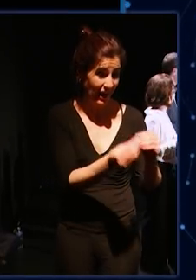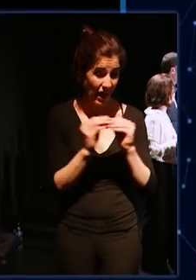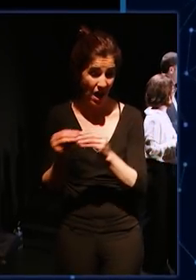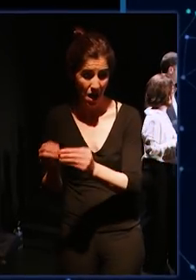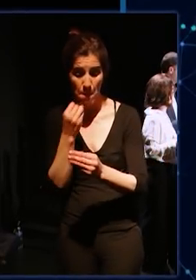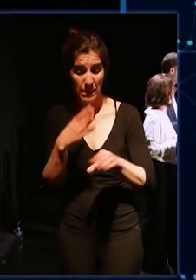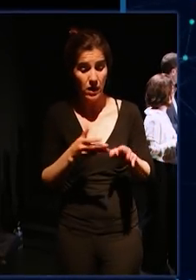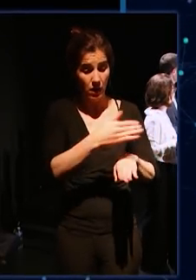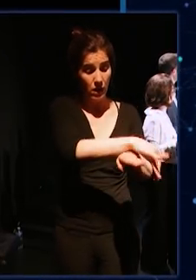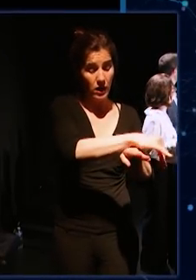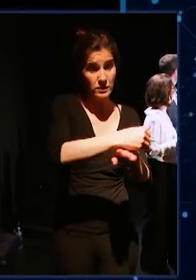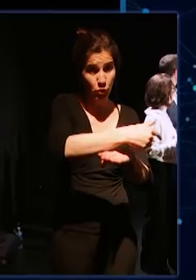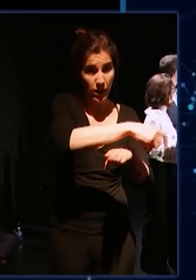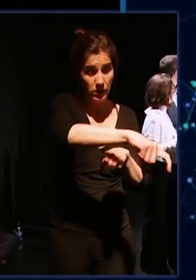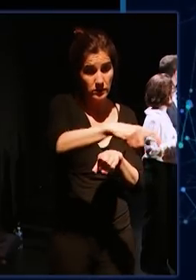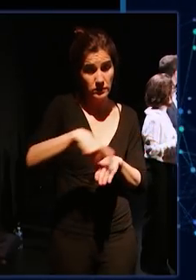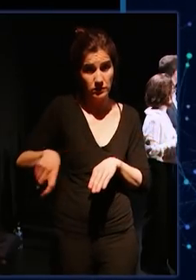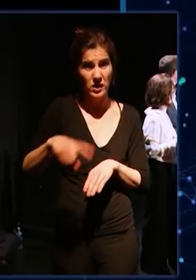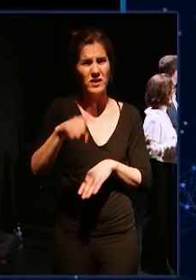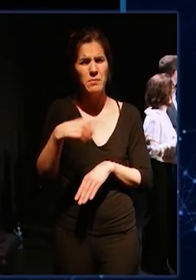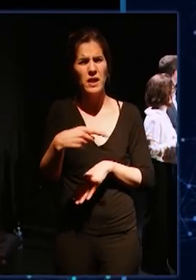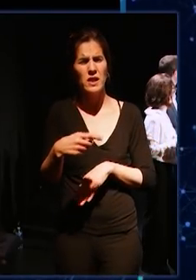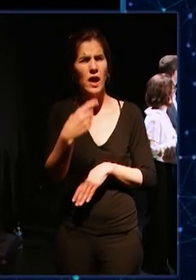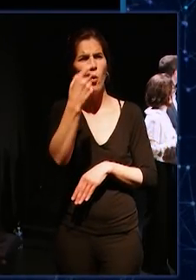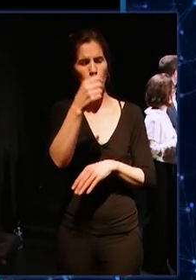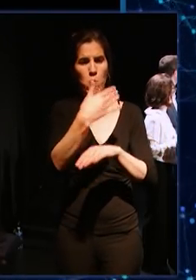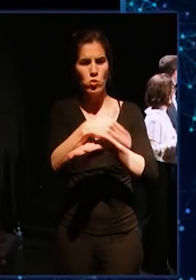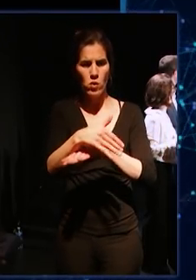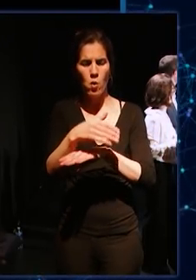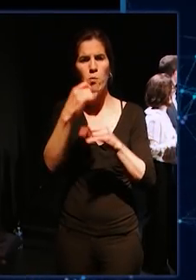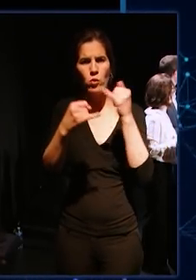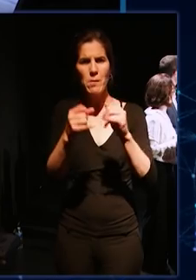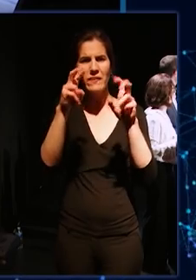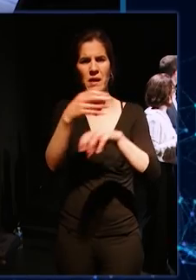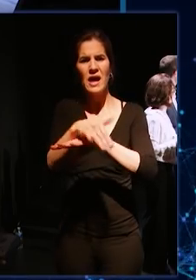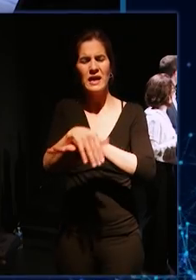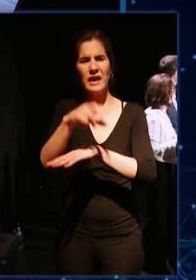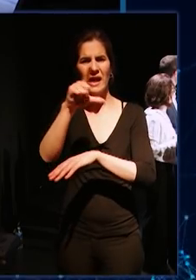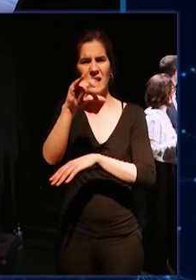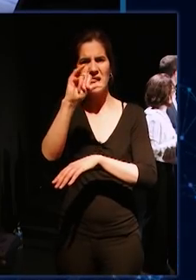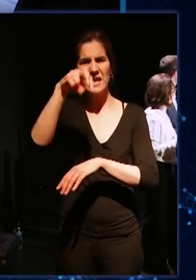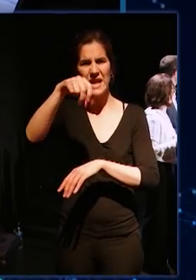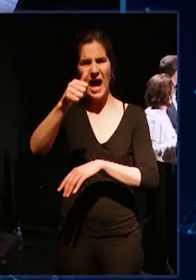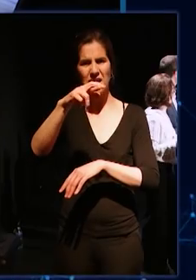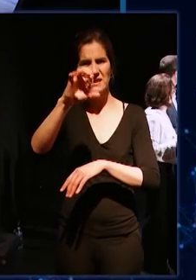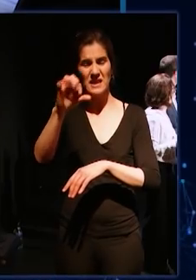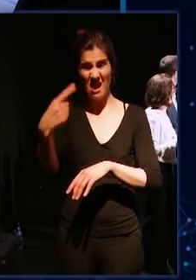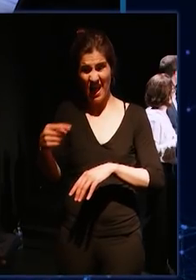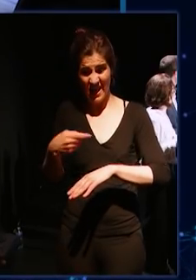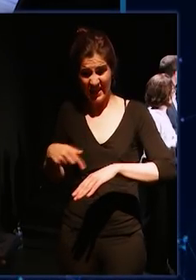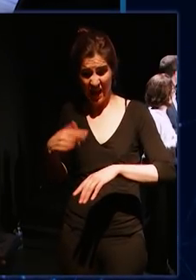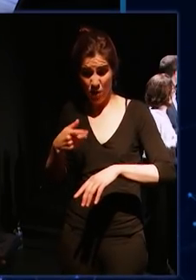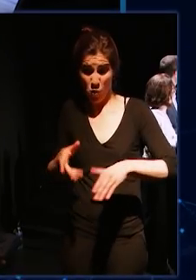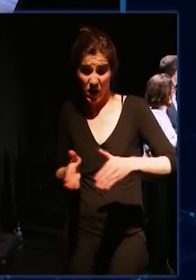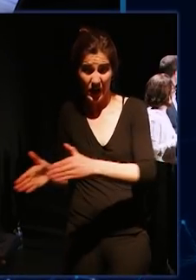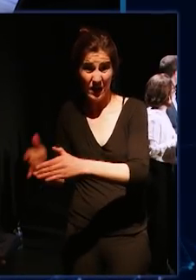com comentava en Josep, parlar d'un problema que s'ha donat al carrer Llinars. Per allà es va fer passar un carril bici en què nosaltres creiem que el més